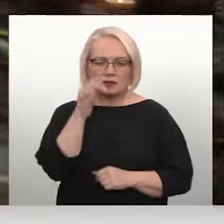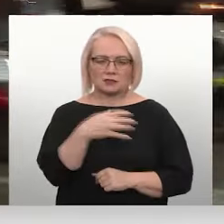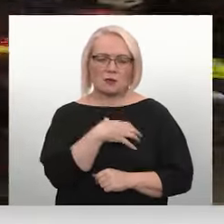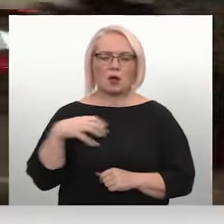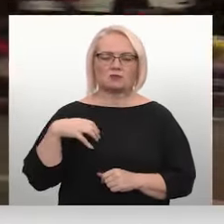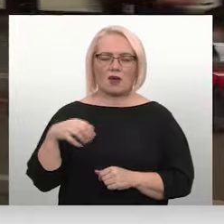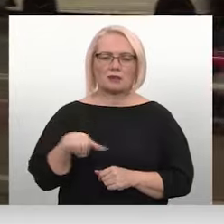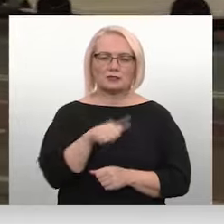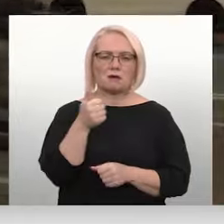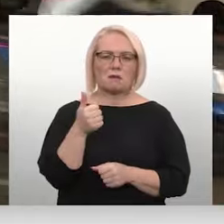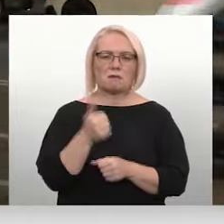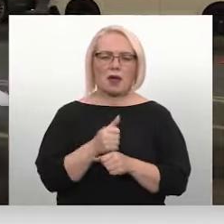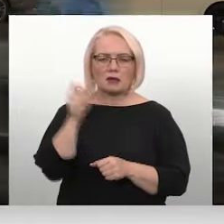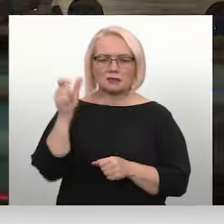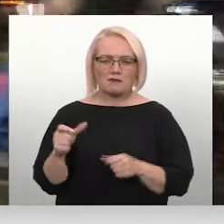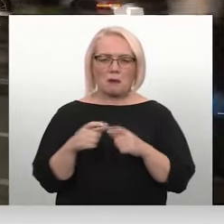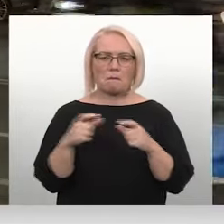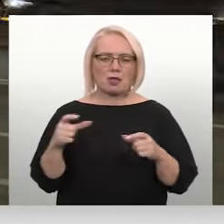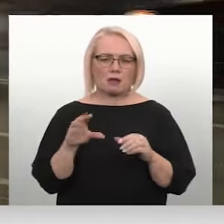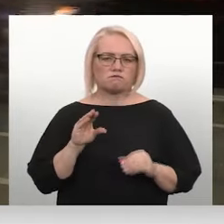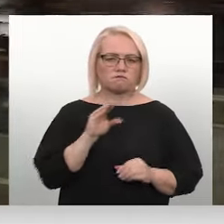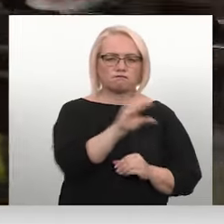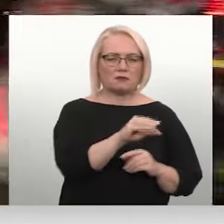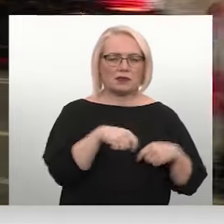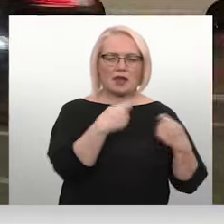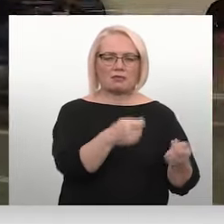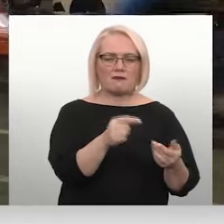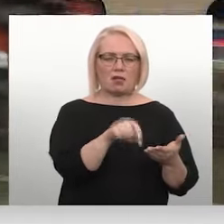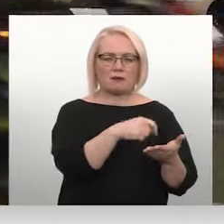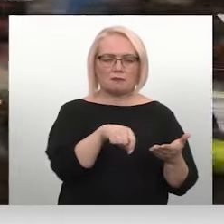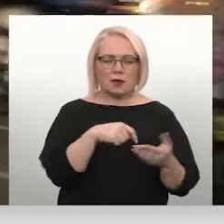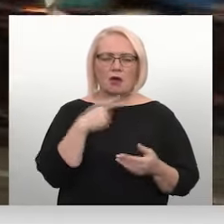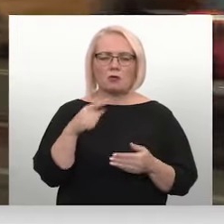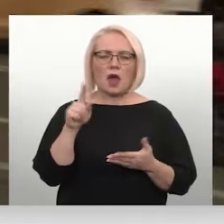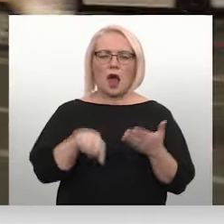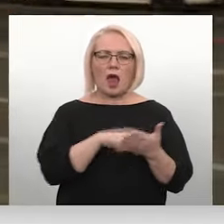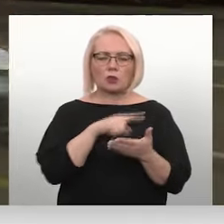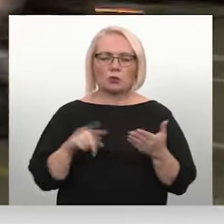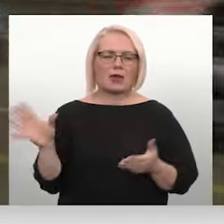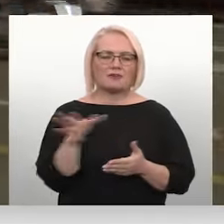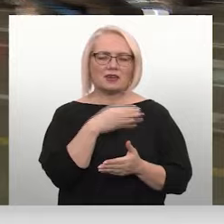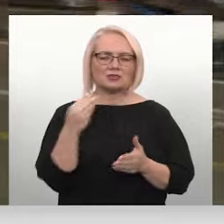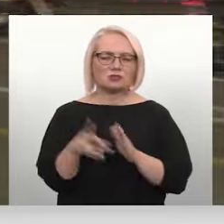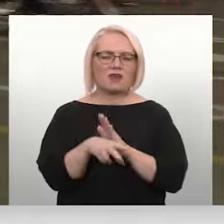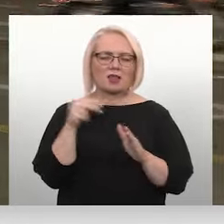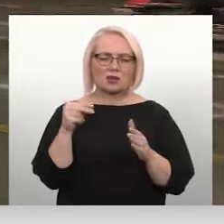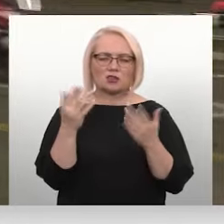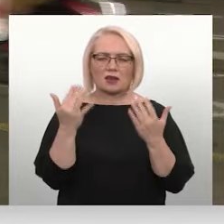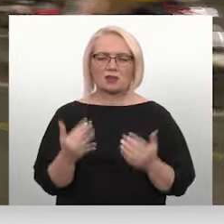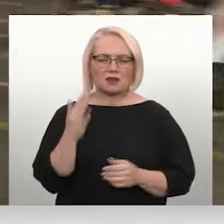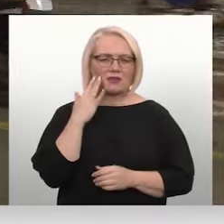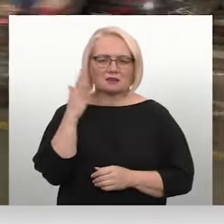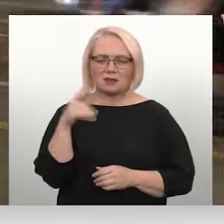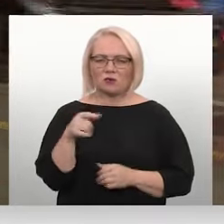iebāz veselu žūksni ar biļeteniem. Anulēt visu vēlēšanu rezultātus gan īsti pat opozīcija šeit necer, jo to var